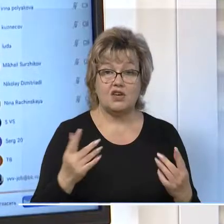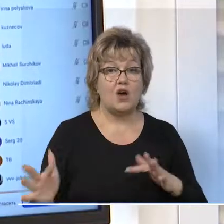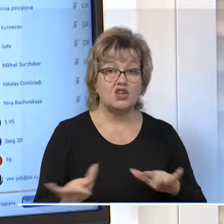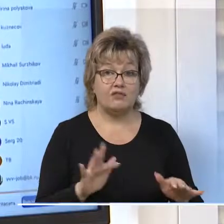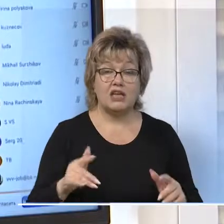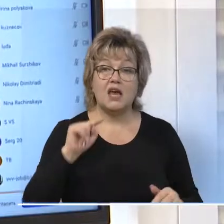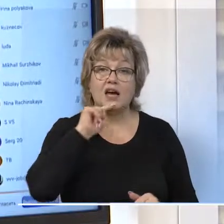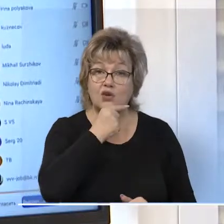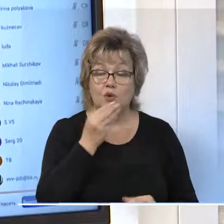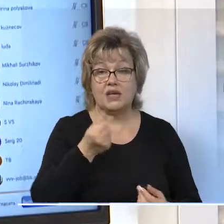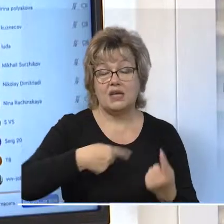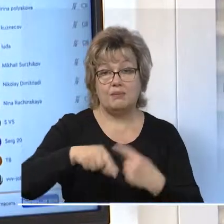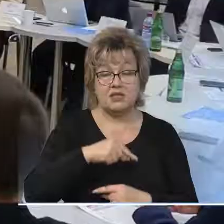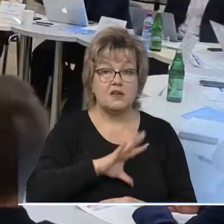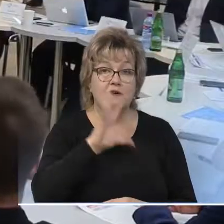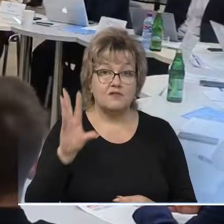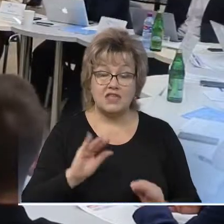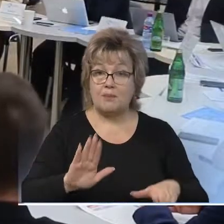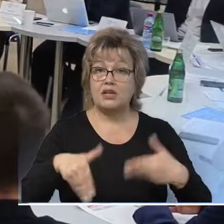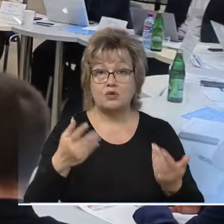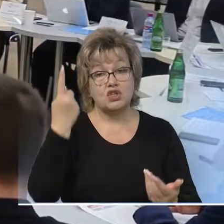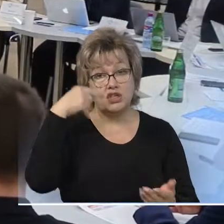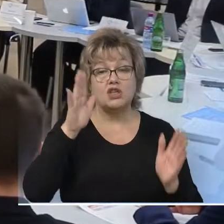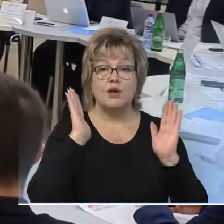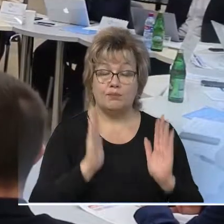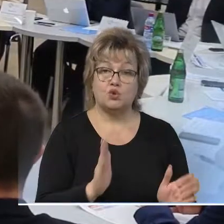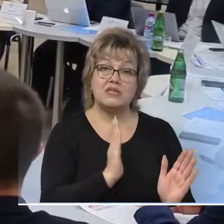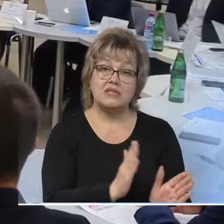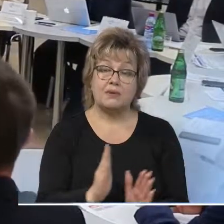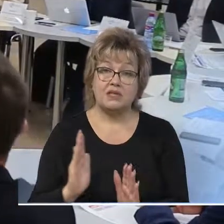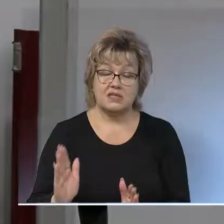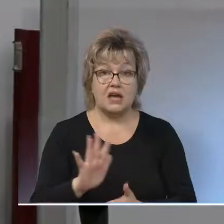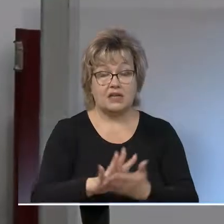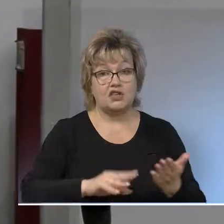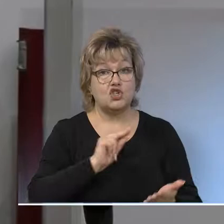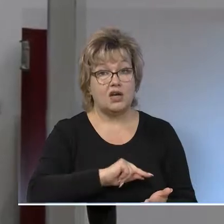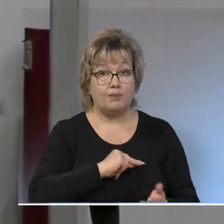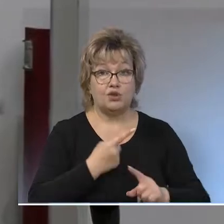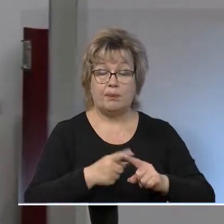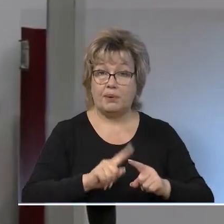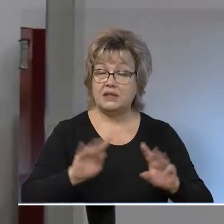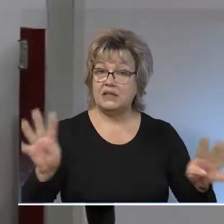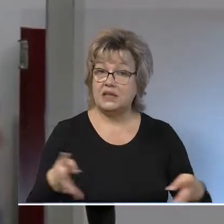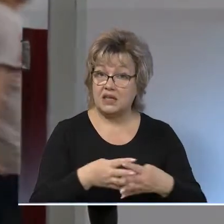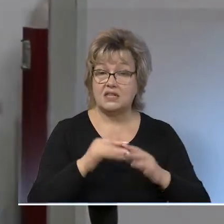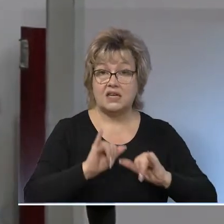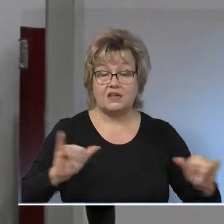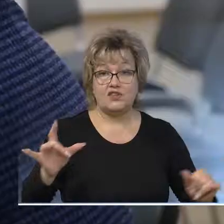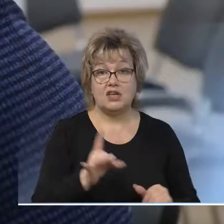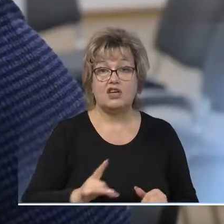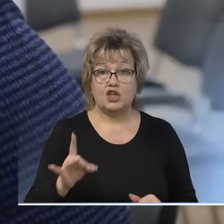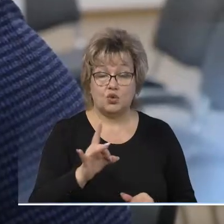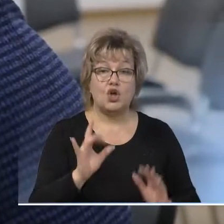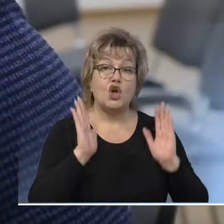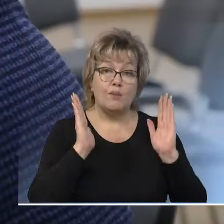восстановления, оживления экономики и бизнеса. Все предложенные идеи будут систематизированы, а дальнейшая работа по их интеграции в программу